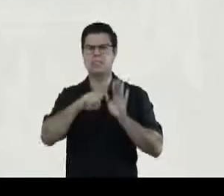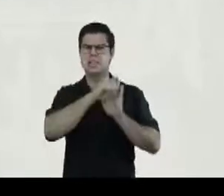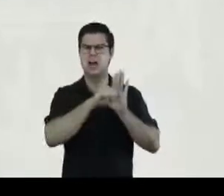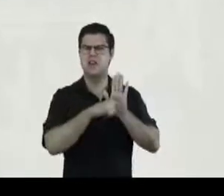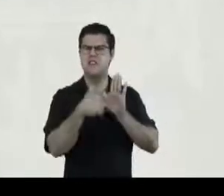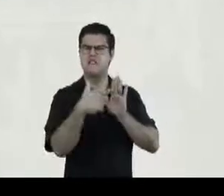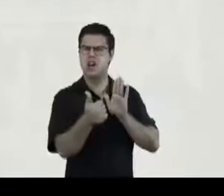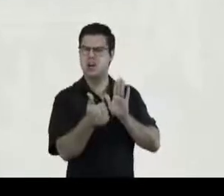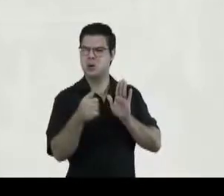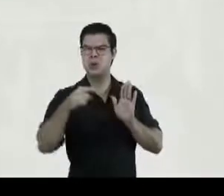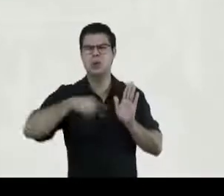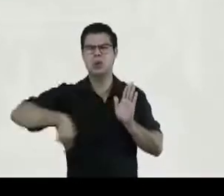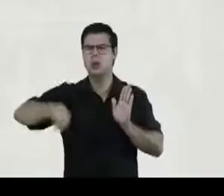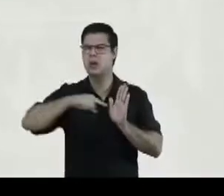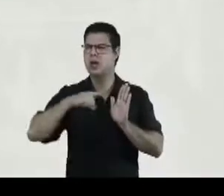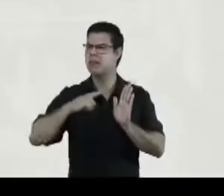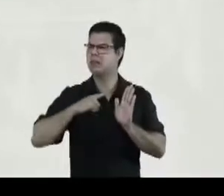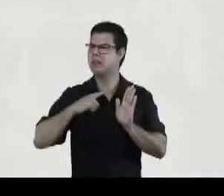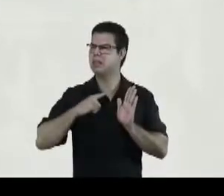papier, c'est une bonne question.